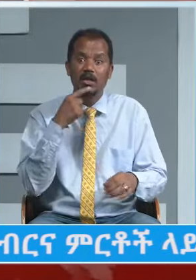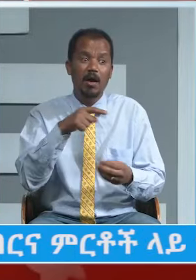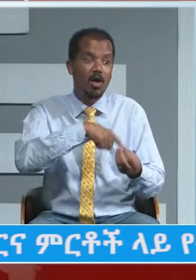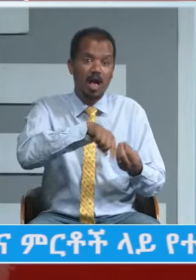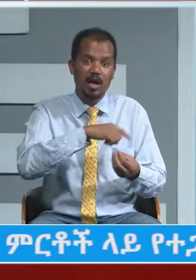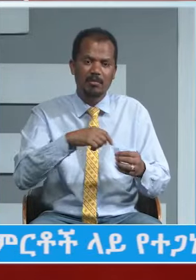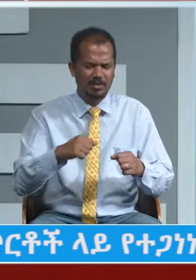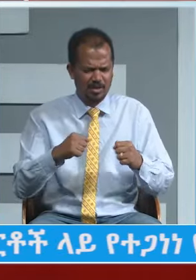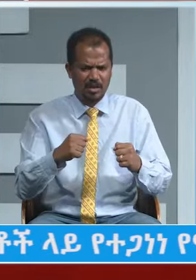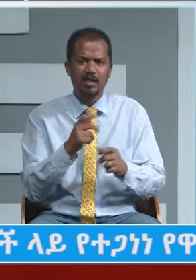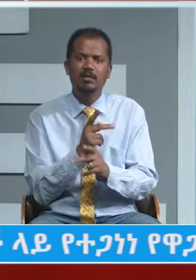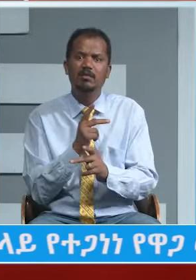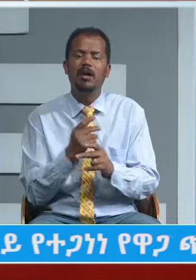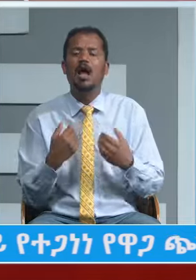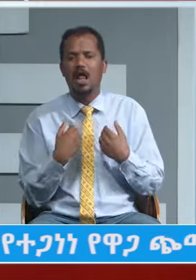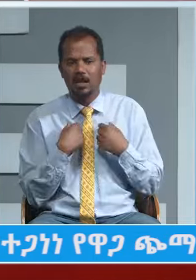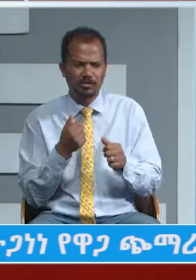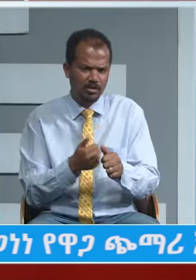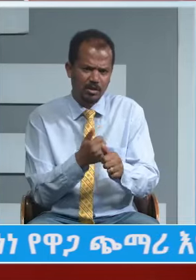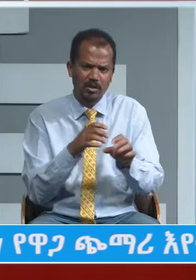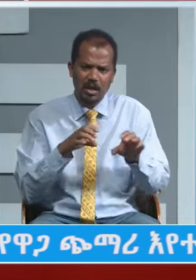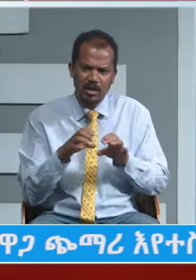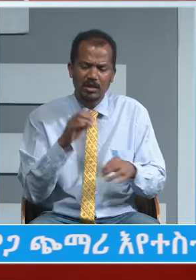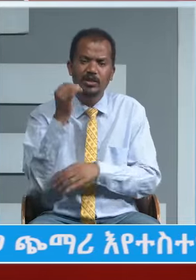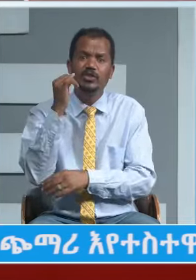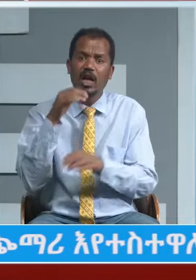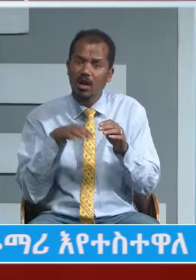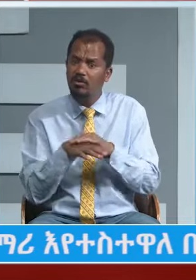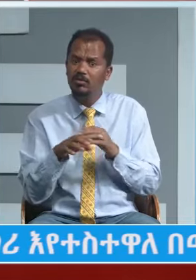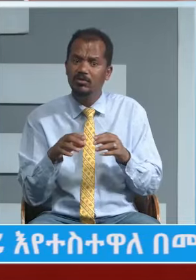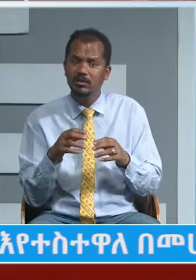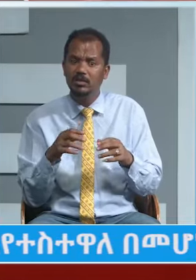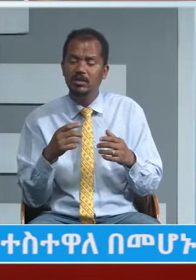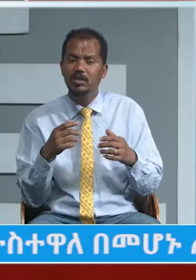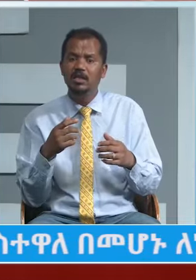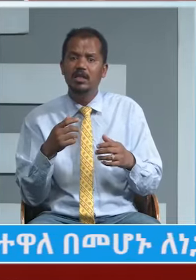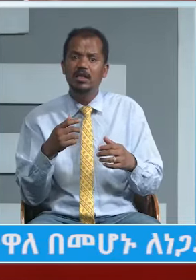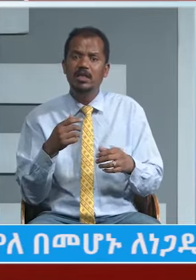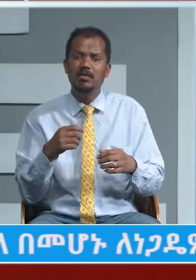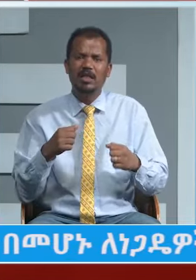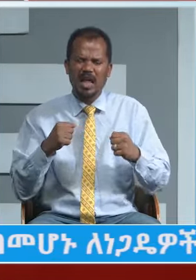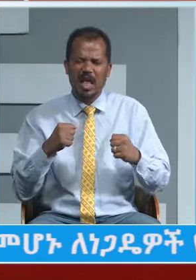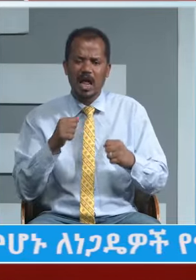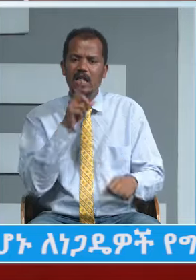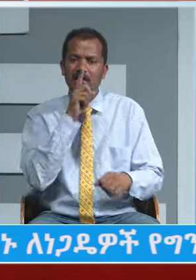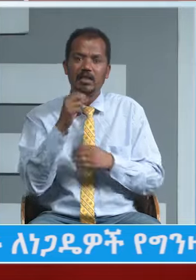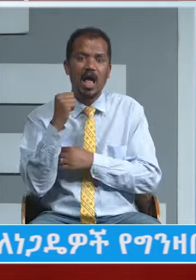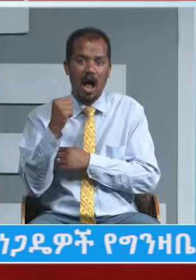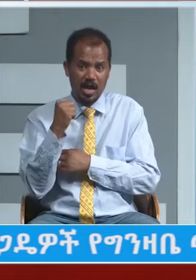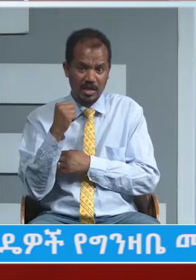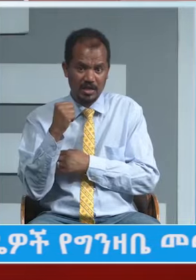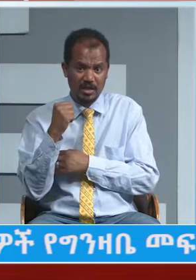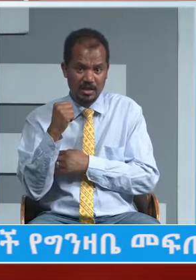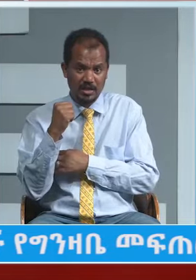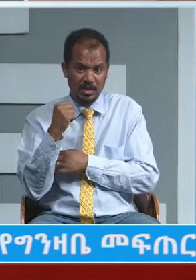ተባሉ አካባቢዎች ላይ የተጠናከረ ጥበቃና ክትትል ያደርጋል። ይህ ኃይል ጫካ ላይ እድል አላገኘም። በጠንካራ የጸጥታ ኃይል